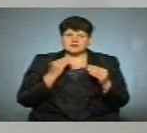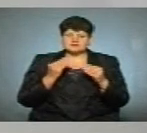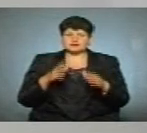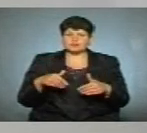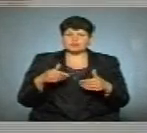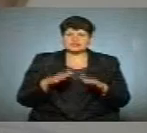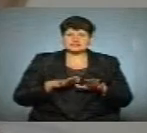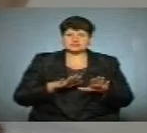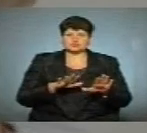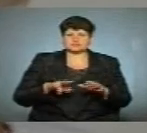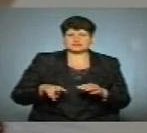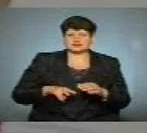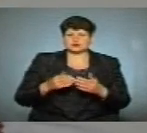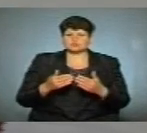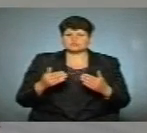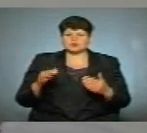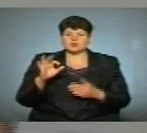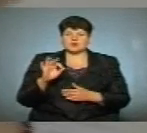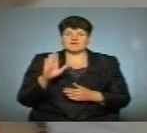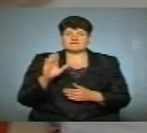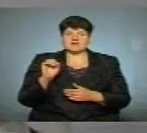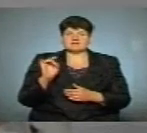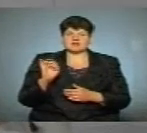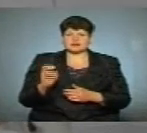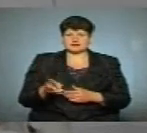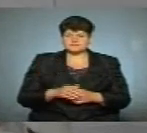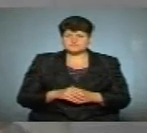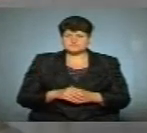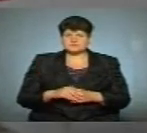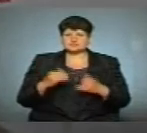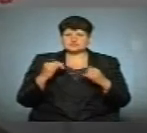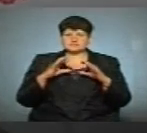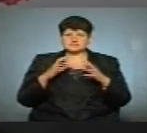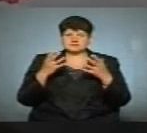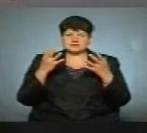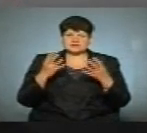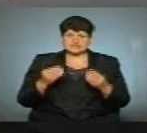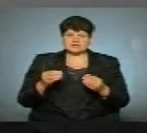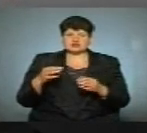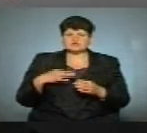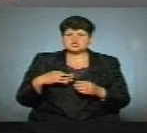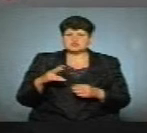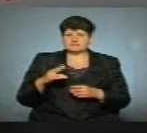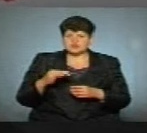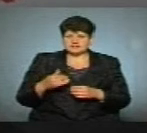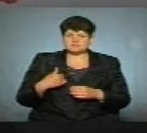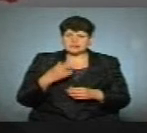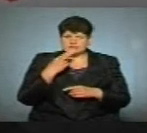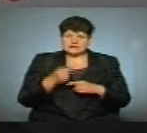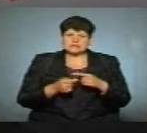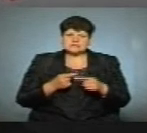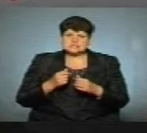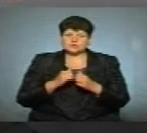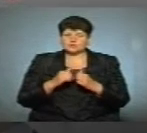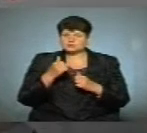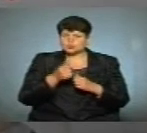подала заступниця директора музею Ольга Ваврик. Ну, сьогодні Всесвітній день вишиванки, дуже таке гарне свято, і ми традиційно, як і